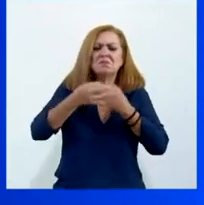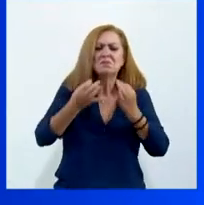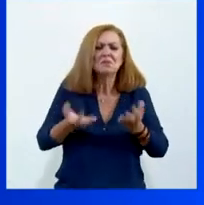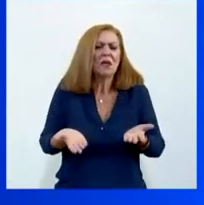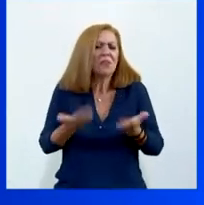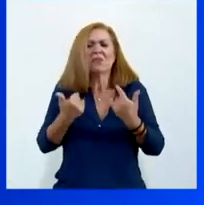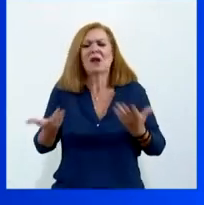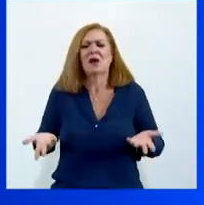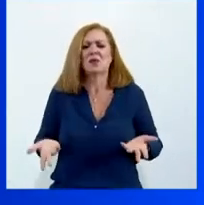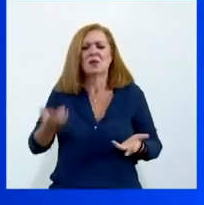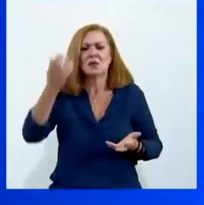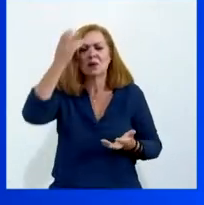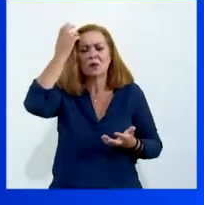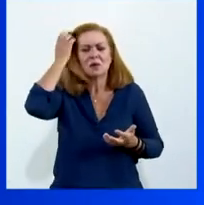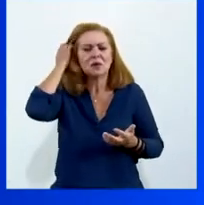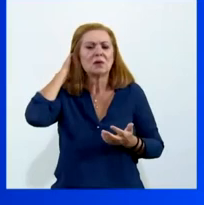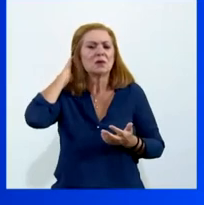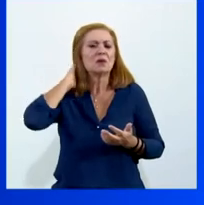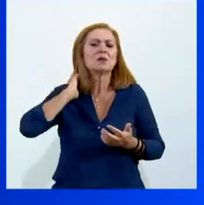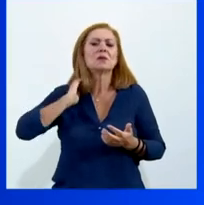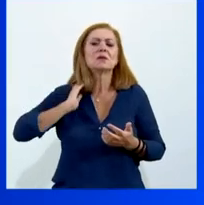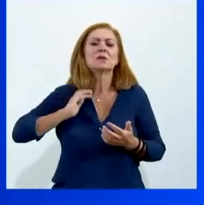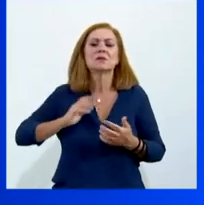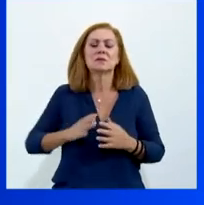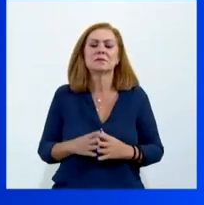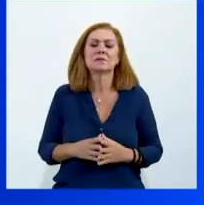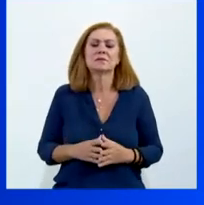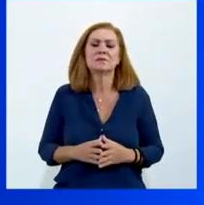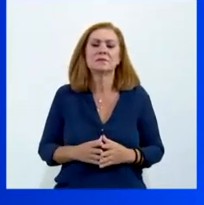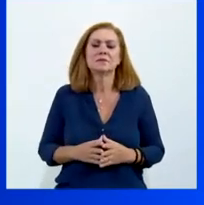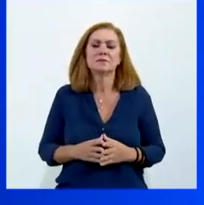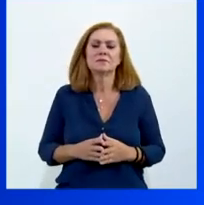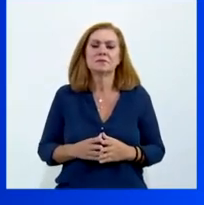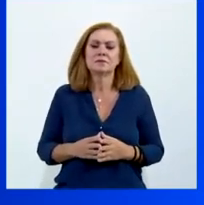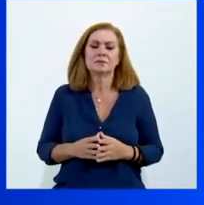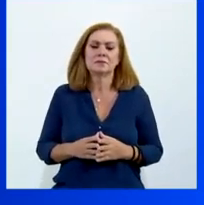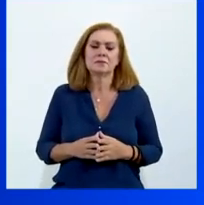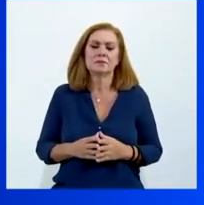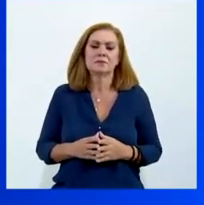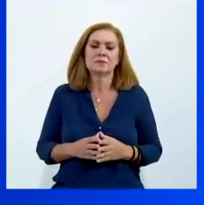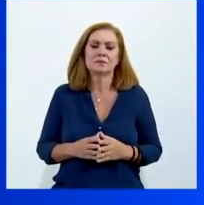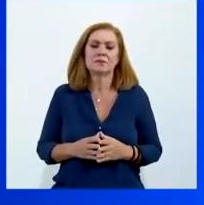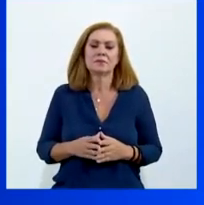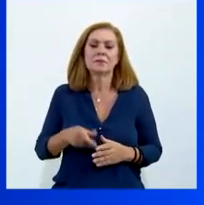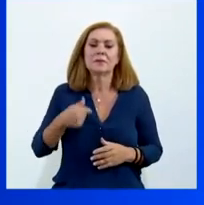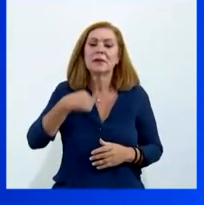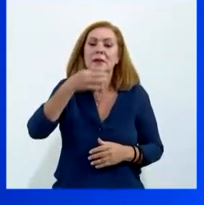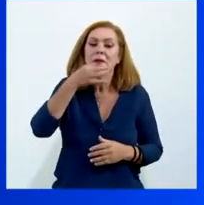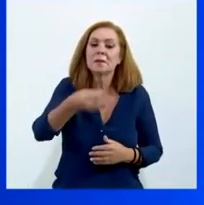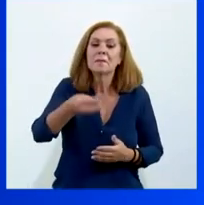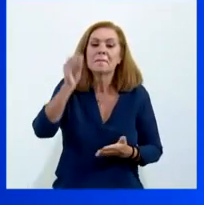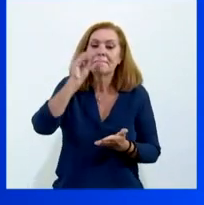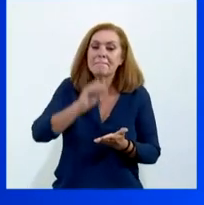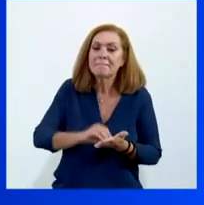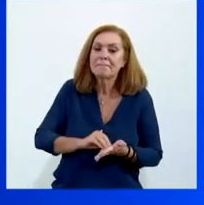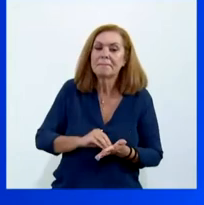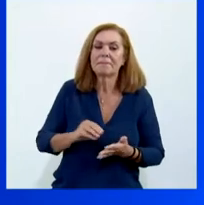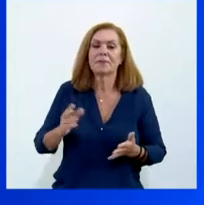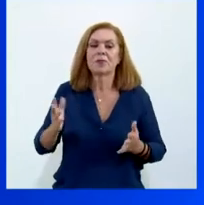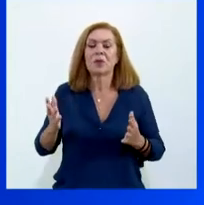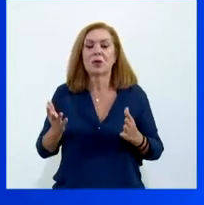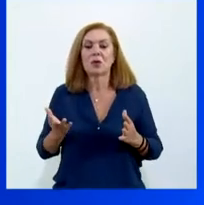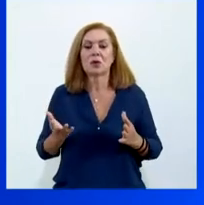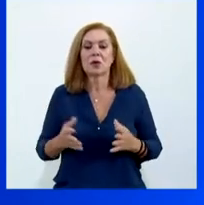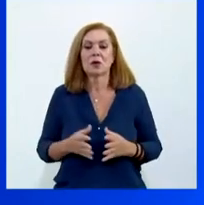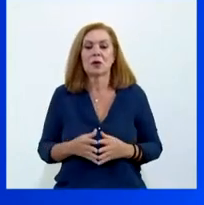αυτά, κύριε Γαλιάτσάτο, αλλά θα ήθελα και πάλι να επαναλάβω ότι